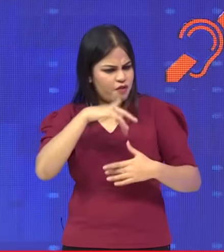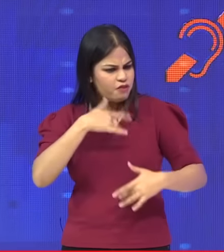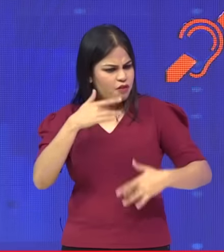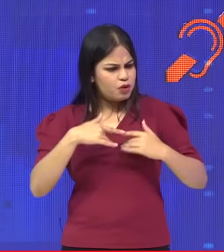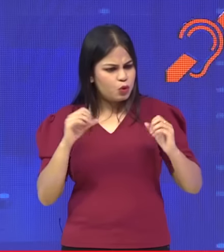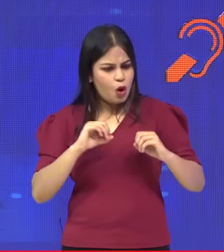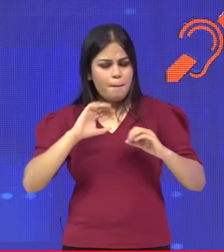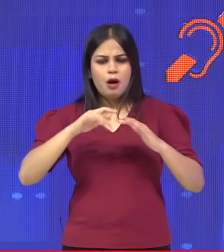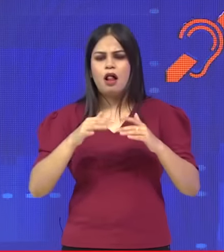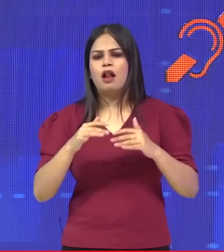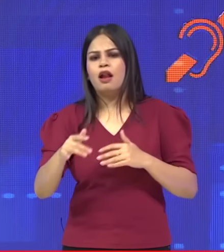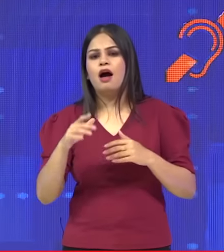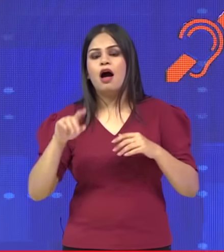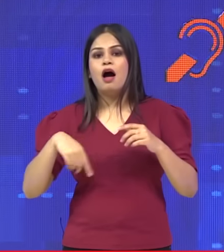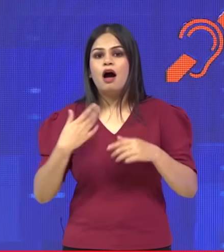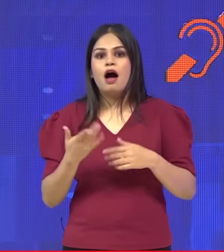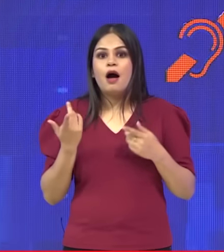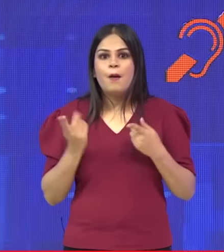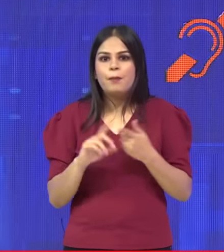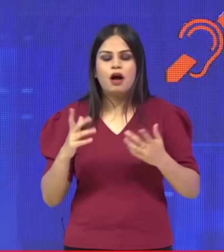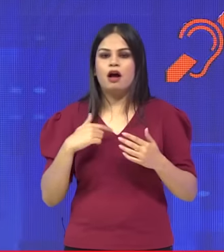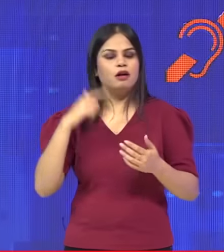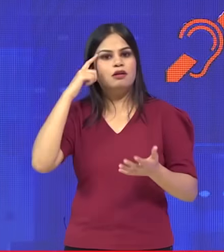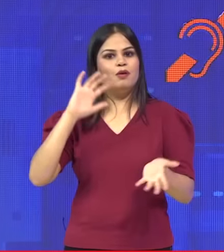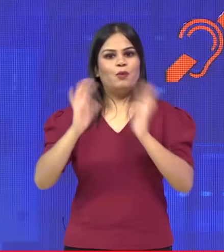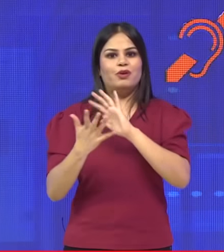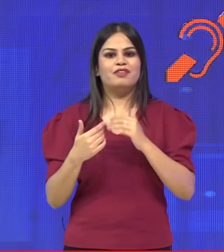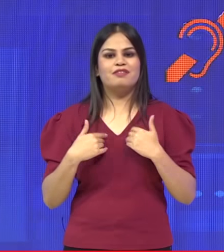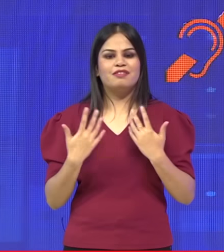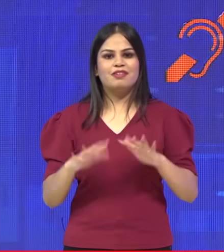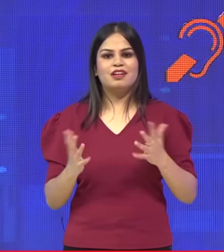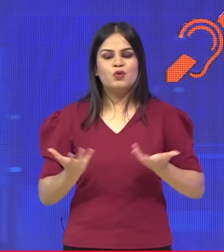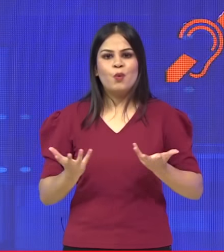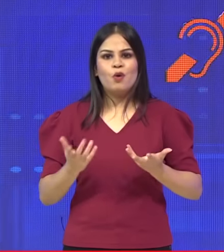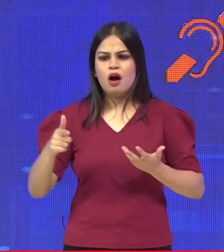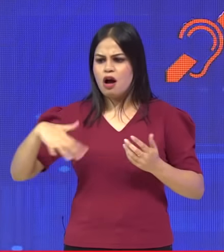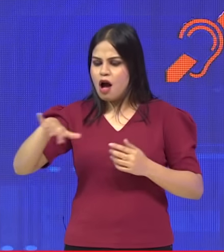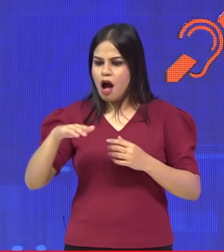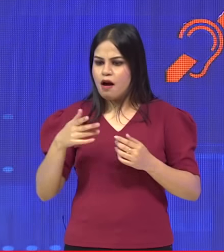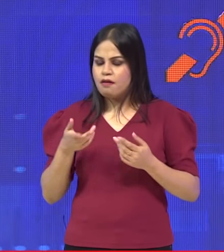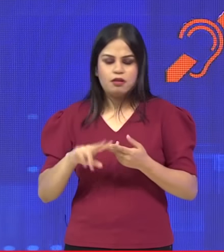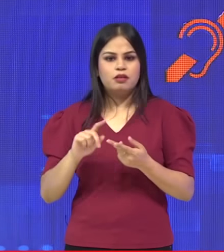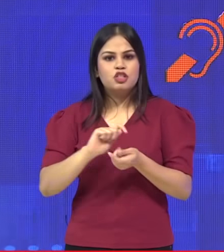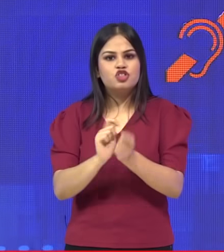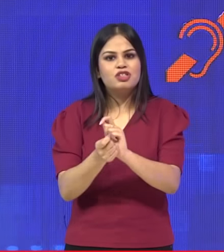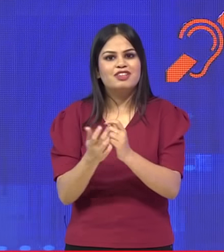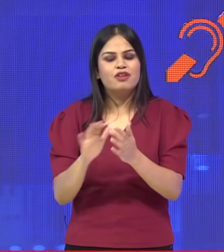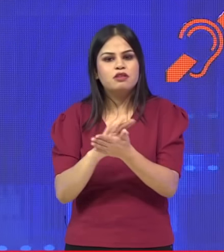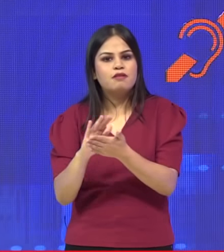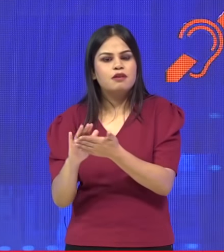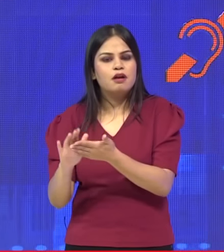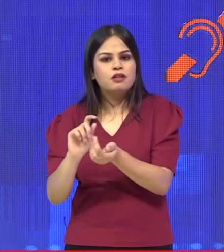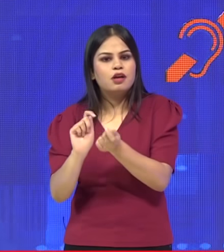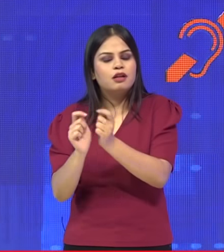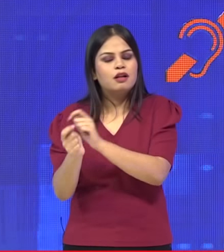और फिर सम टाइम फिर वह एक एक क्लीनअप शुरू हो जाता है और दें लाइक